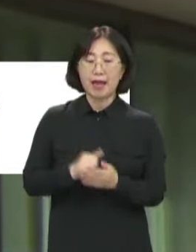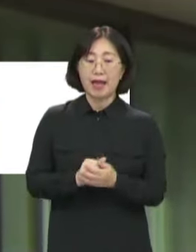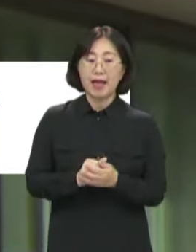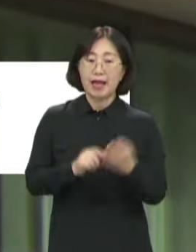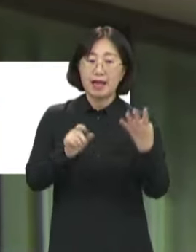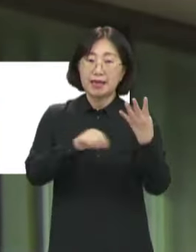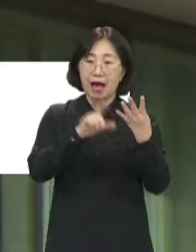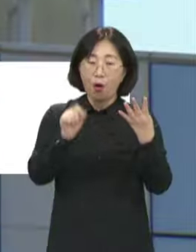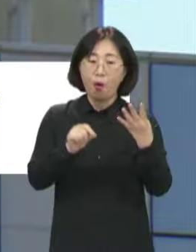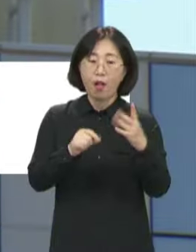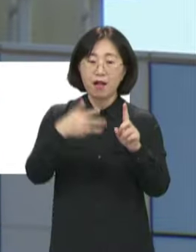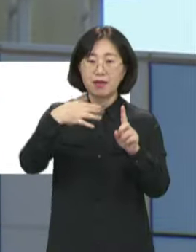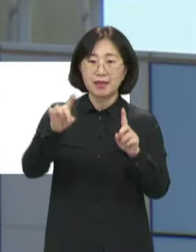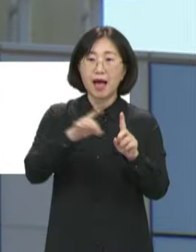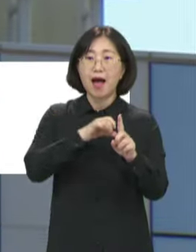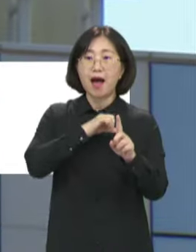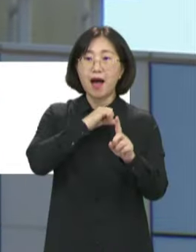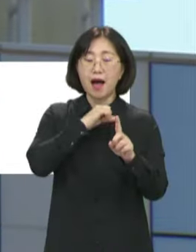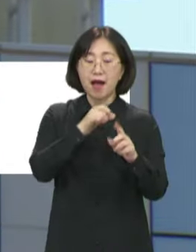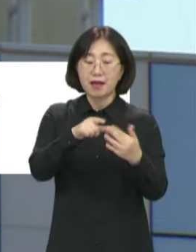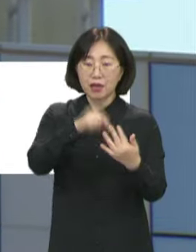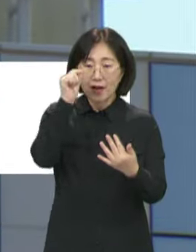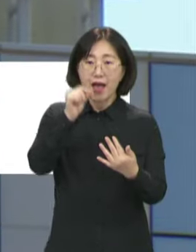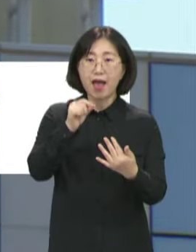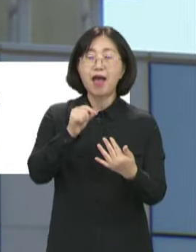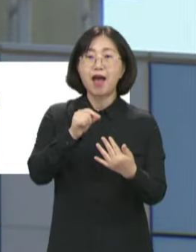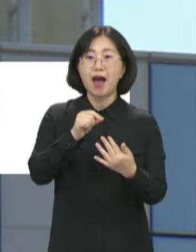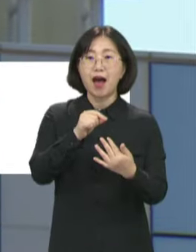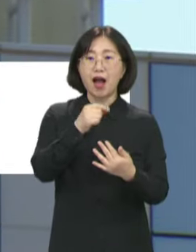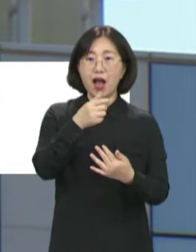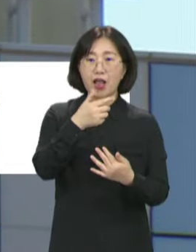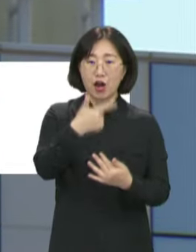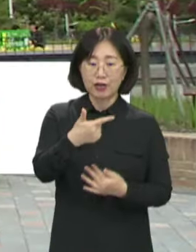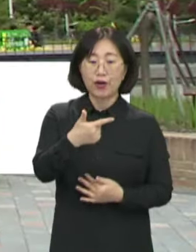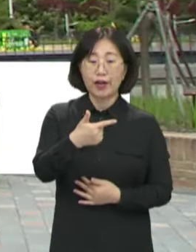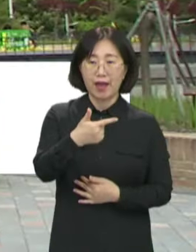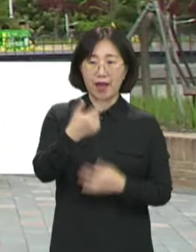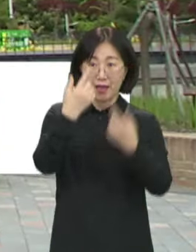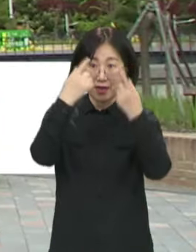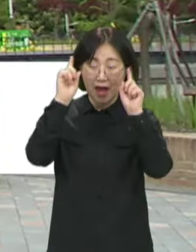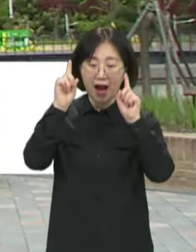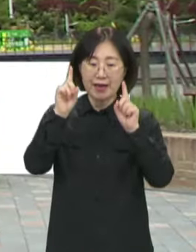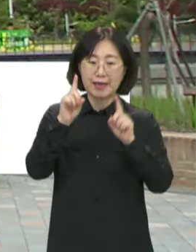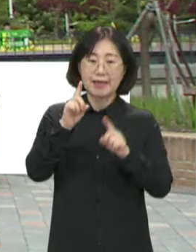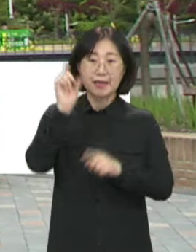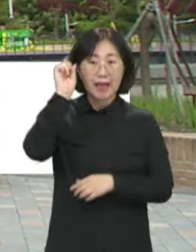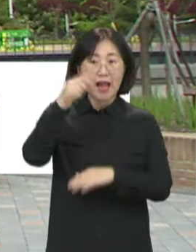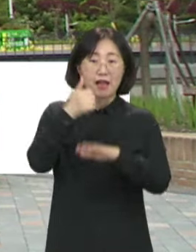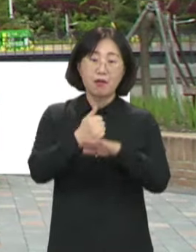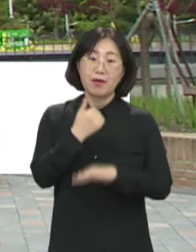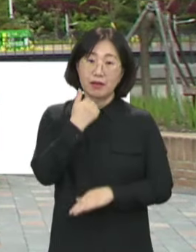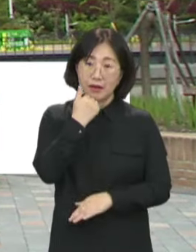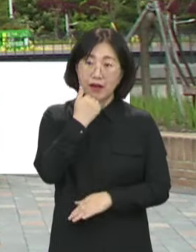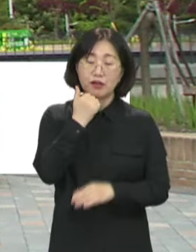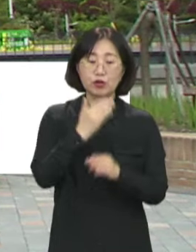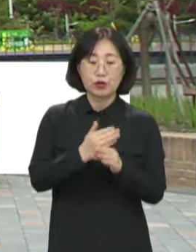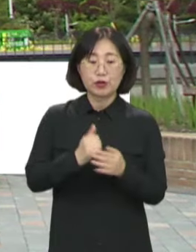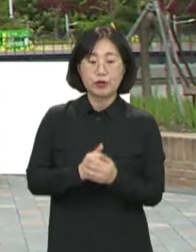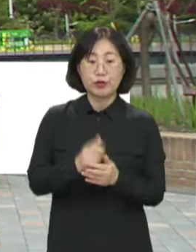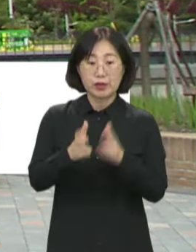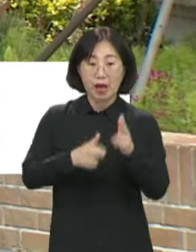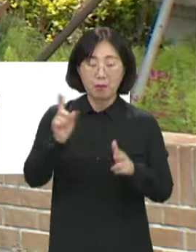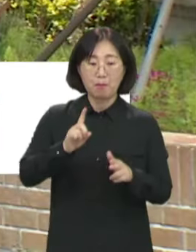예비지정의 문턱을 넘은 6개 대학이 본지정 결과를 초조하게 기다리고 있습니다. 이 사업은 세계적 경쟁력을